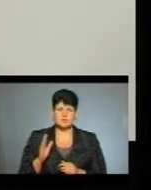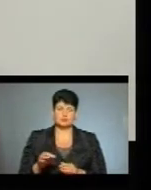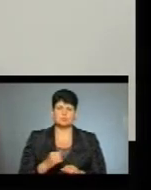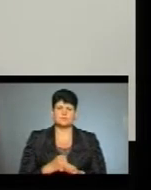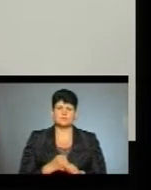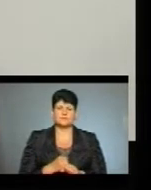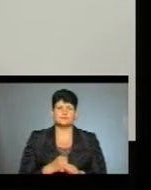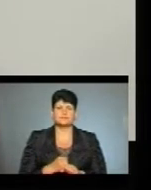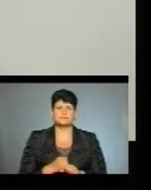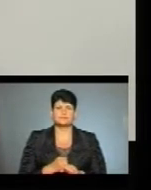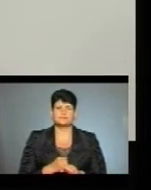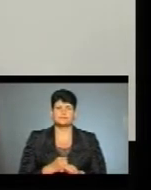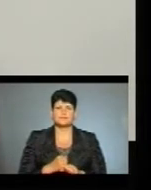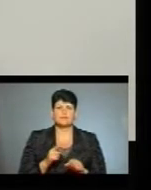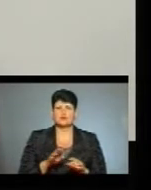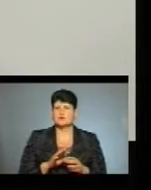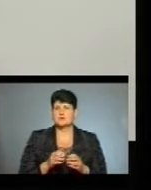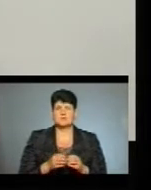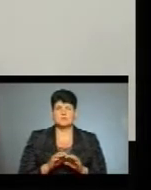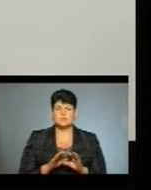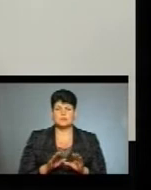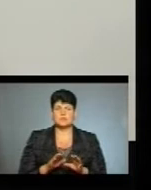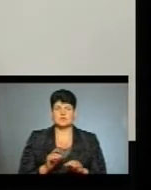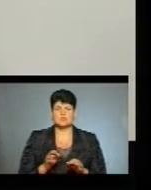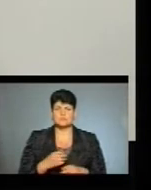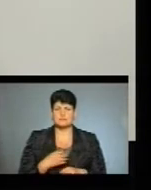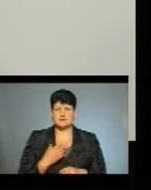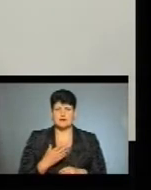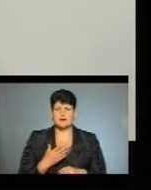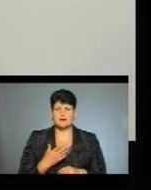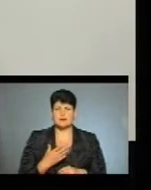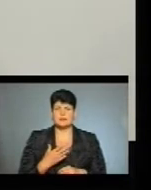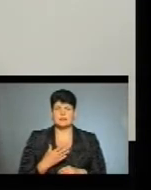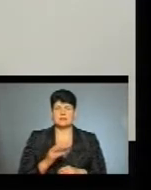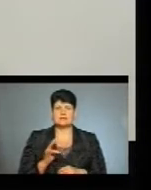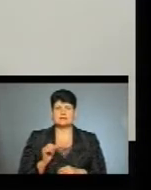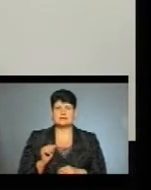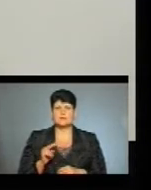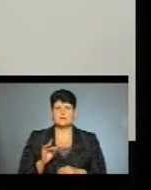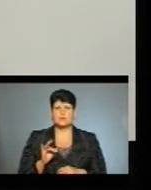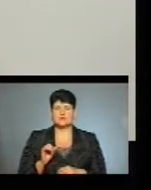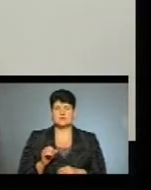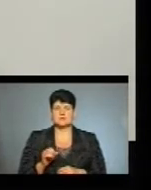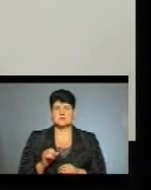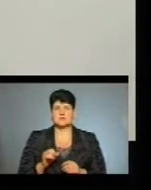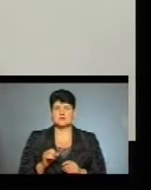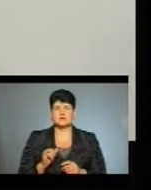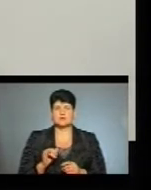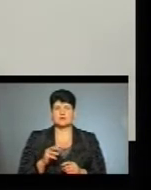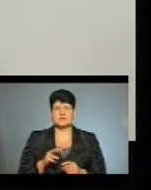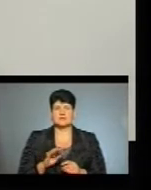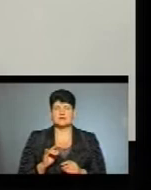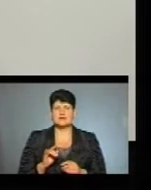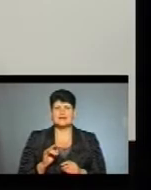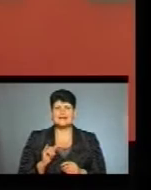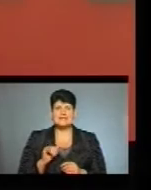провести. Воно не загрожує чимось грізним, але напруження імунітету, імунітет буде сформований недостатній. Така дитина